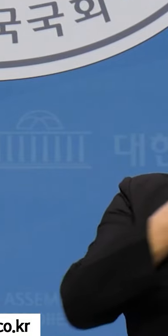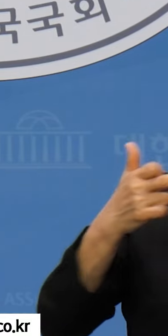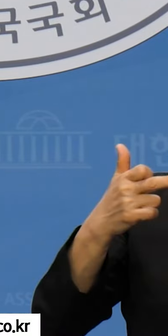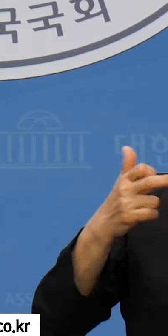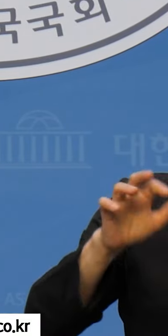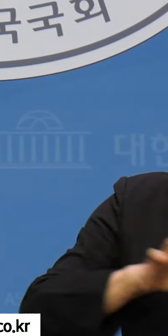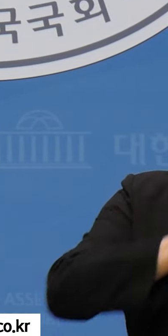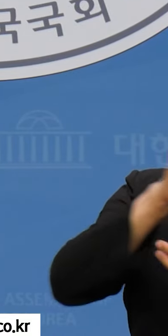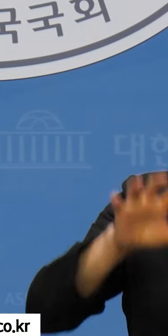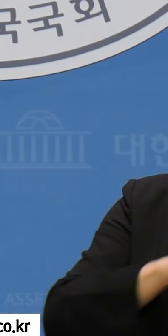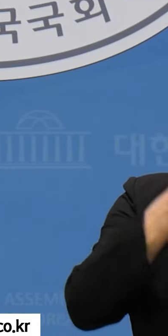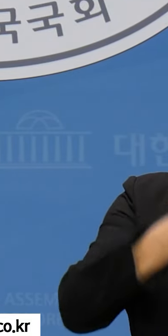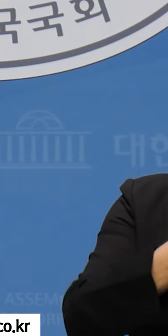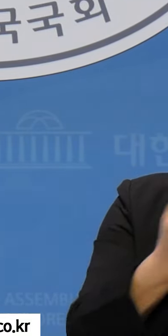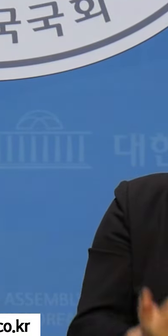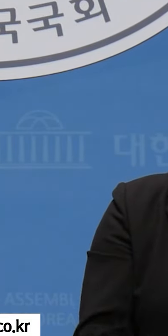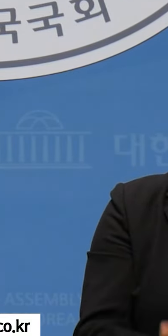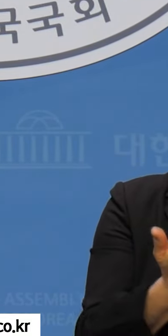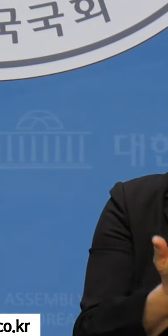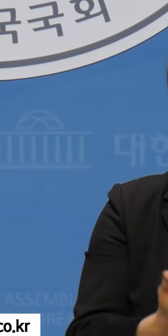큰 혼란을 야기했습니다.